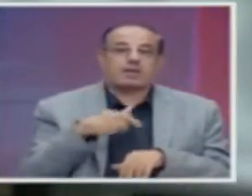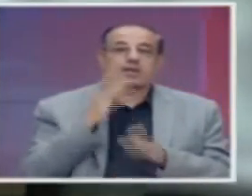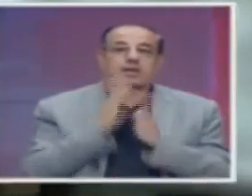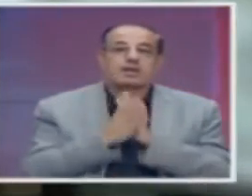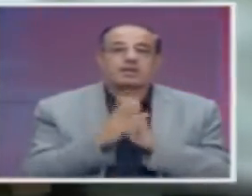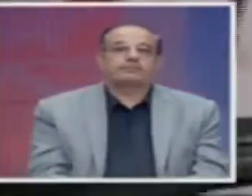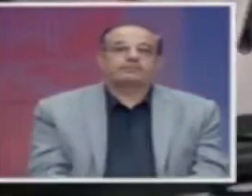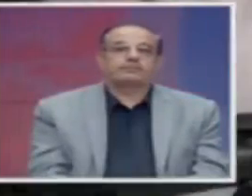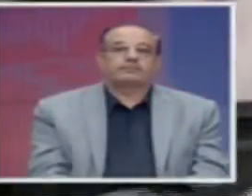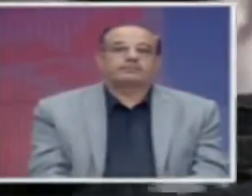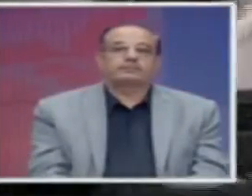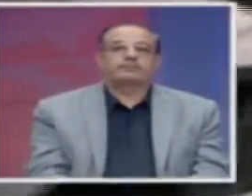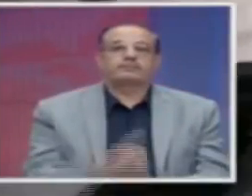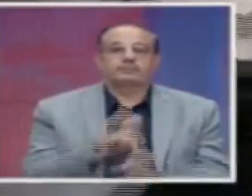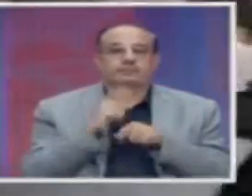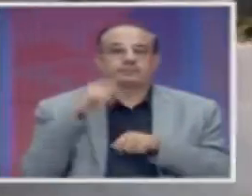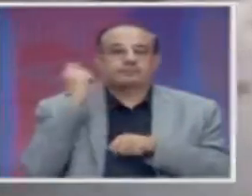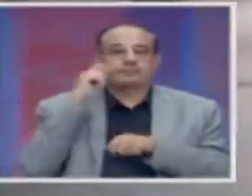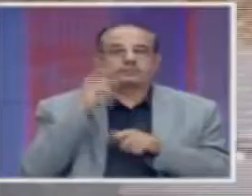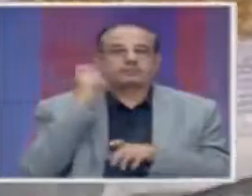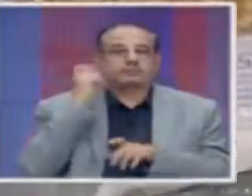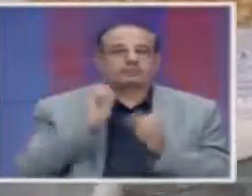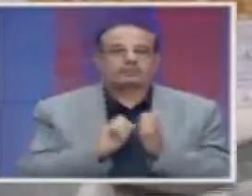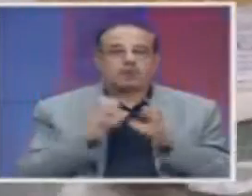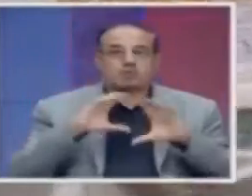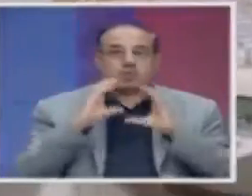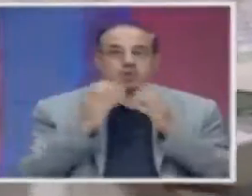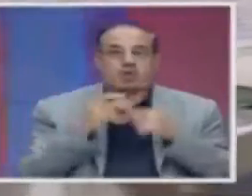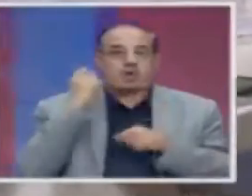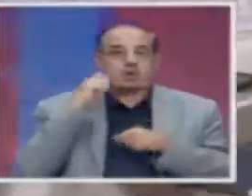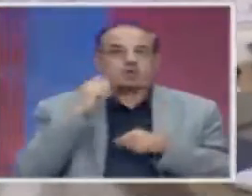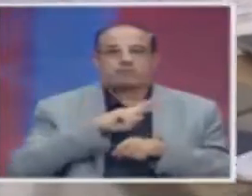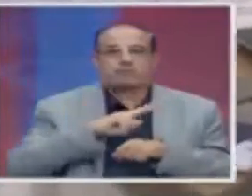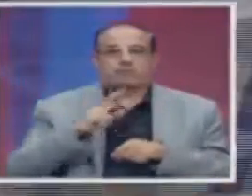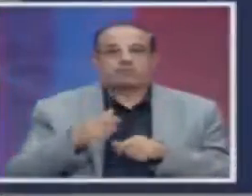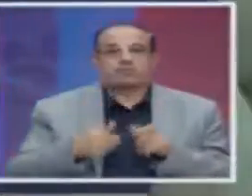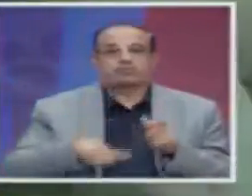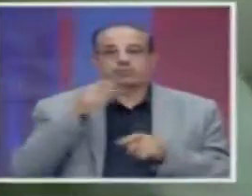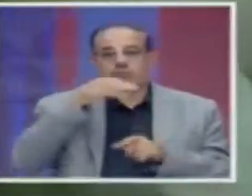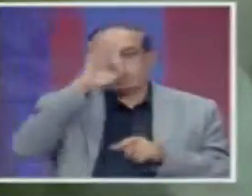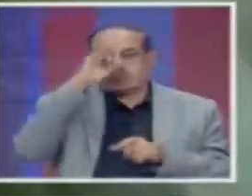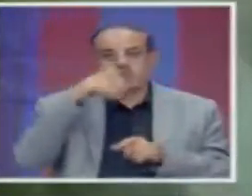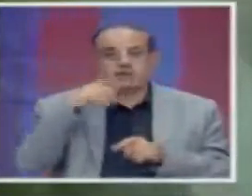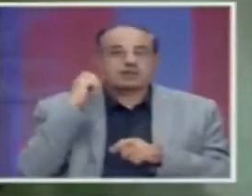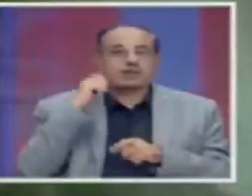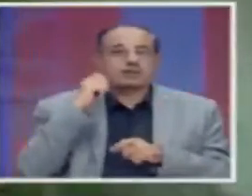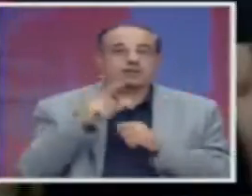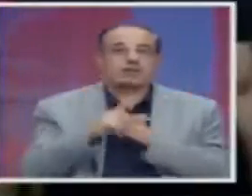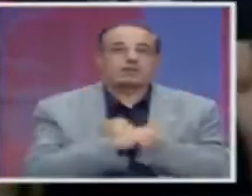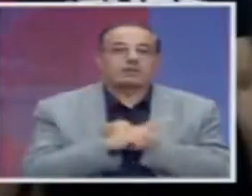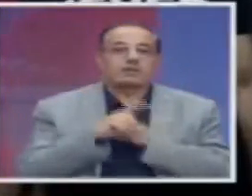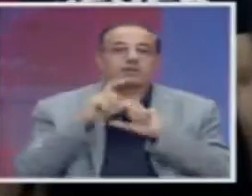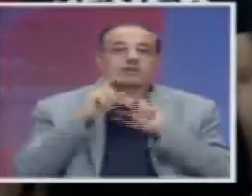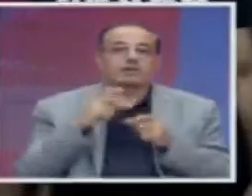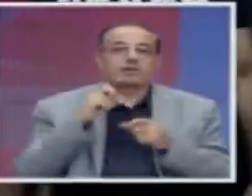حكم مخالفة. وفي مجال ضبط التشكيلات العصابية والقضايا المتنوعة، نجحت أجهزة الوزارة خلال أسبوع